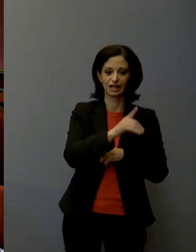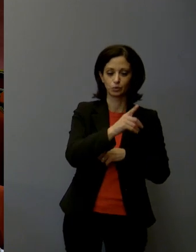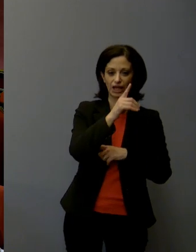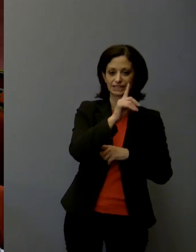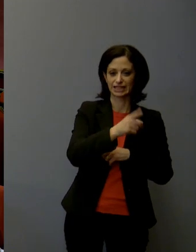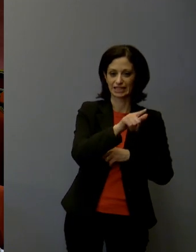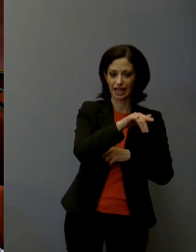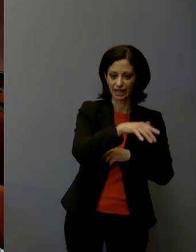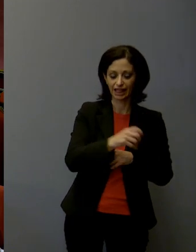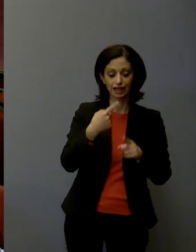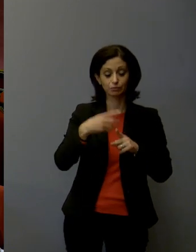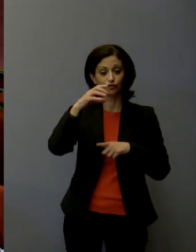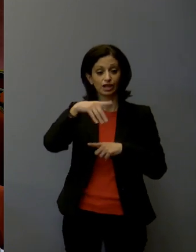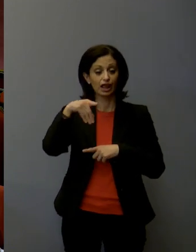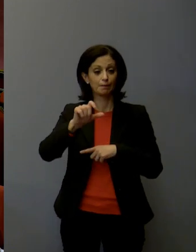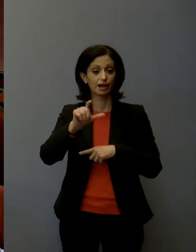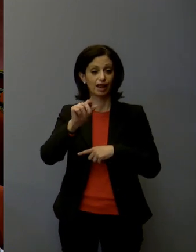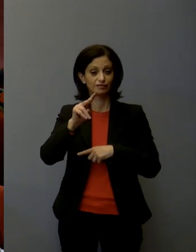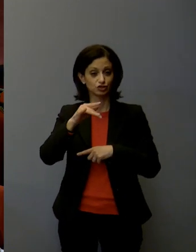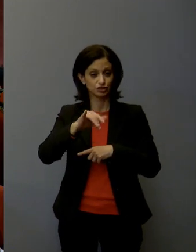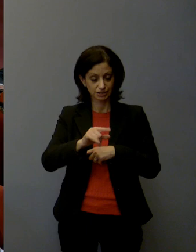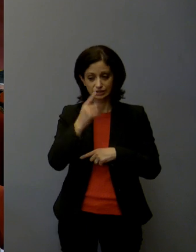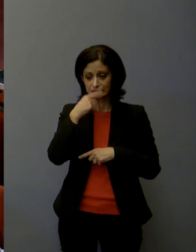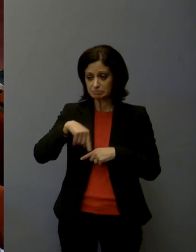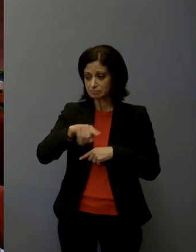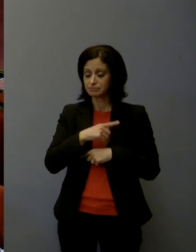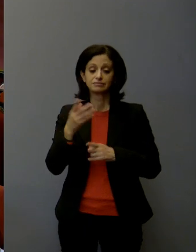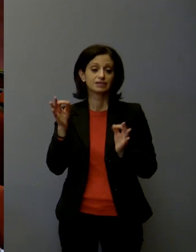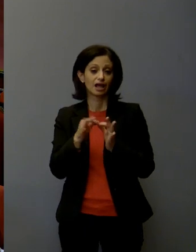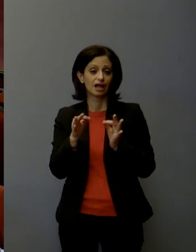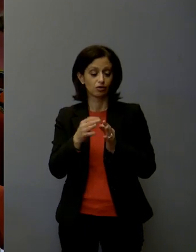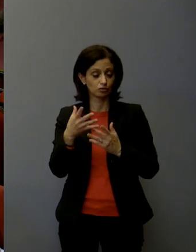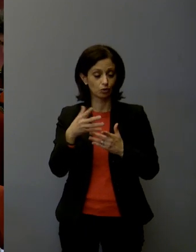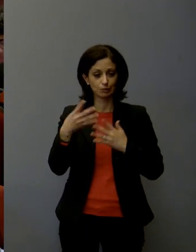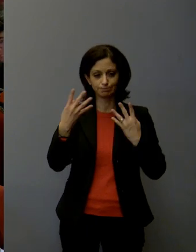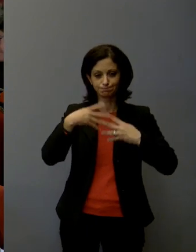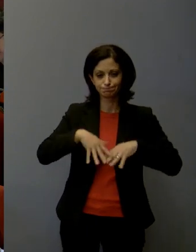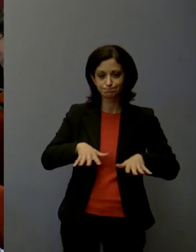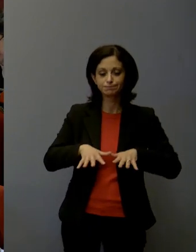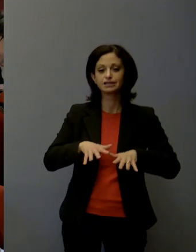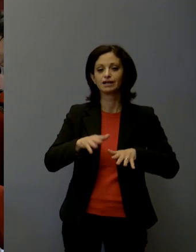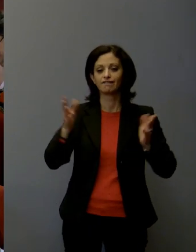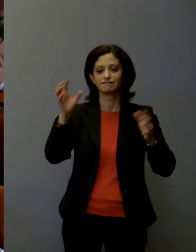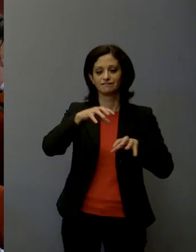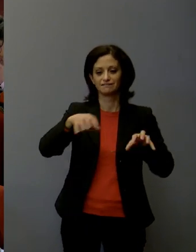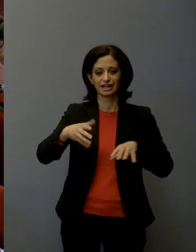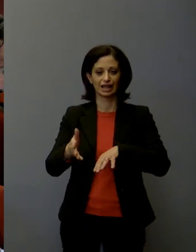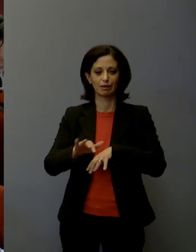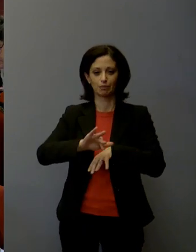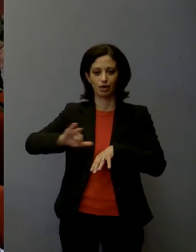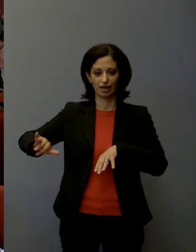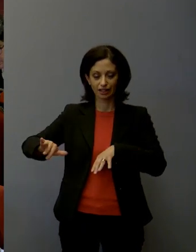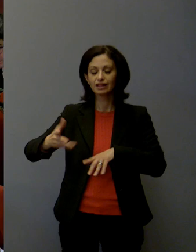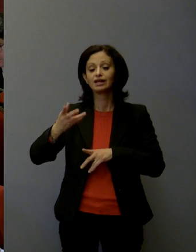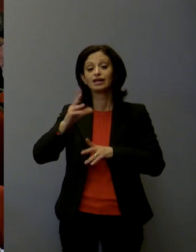villa Pallavicini a questo punto in accordo anche con il sistema delle video storiche deponente Villa Doria potrebbe diventare diciamo nuovo